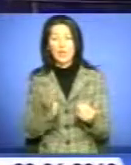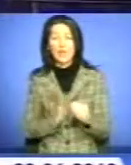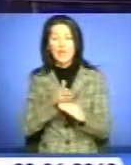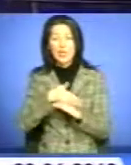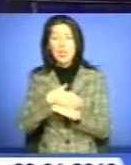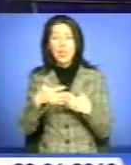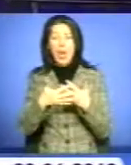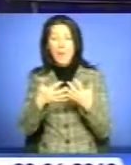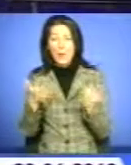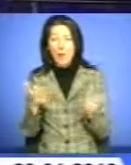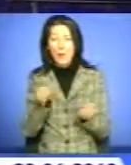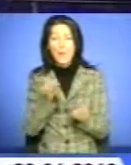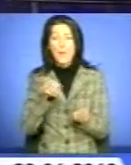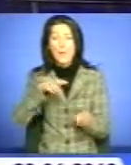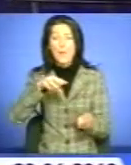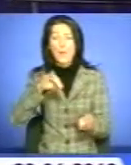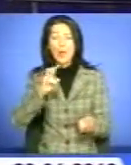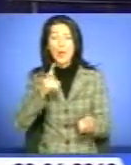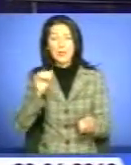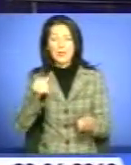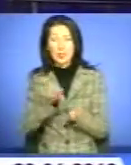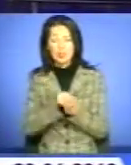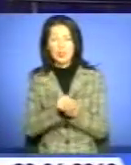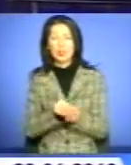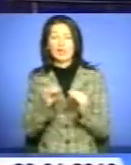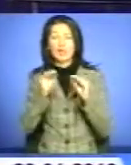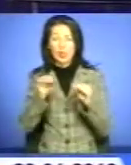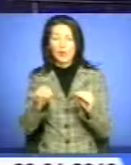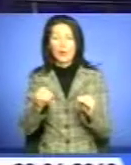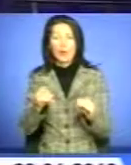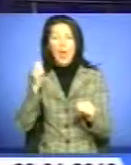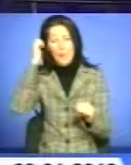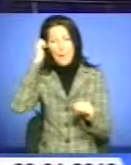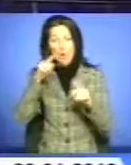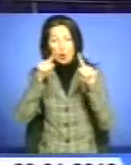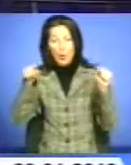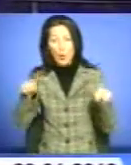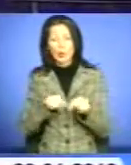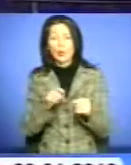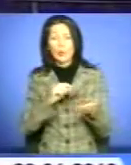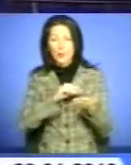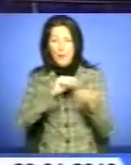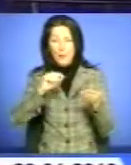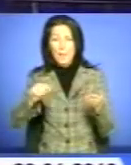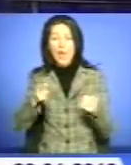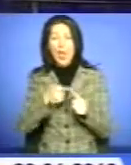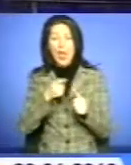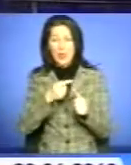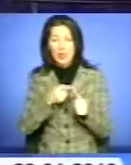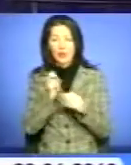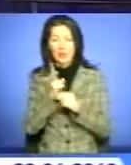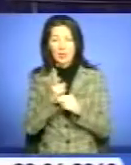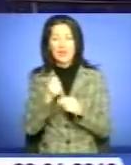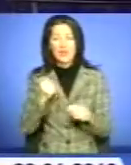брамі Миколинецького кладовища встановили меморіальну дошку із викарбуваними на ній іменами 12 вояків армії Української